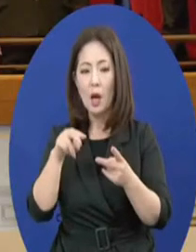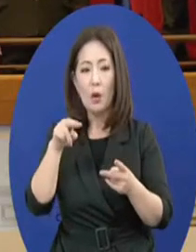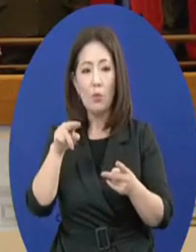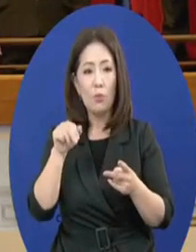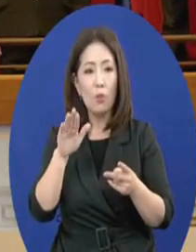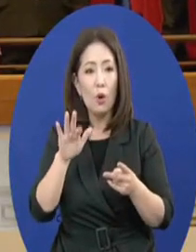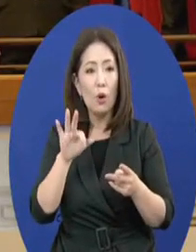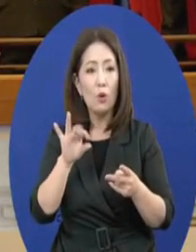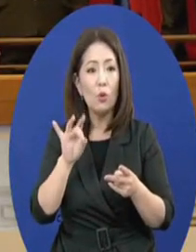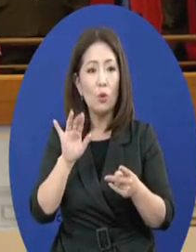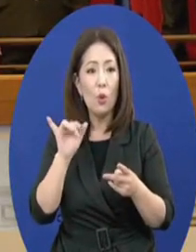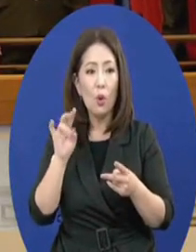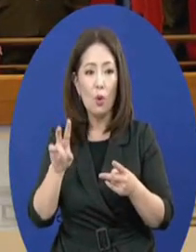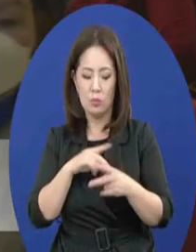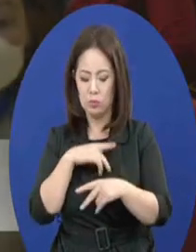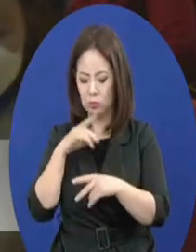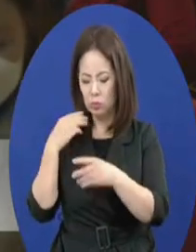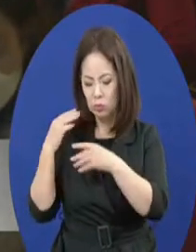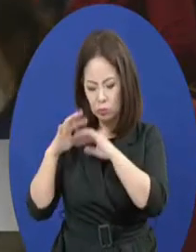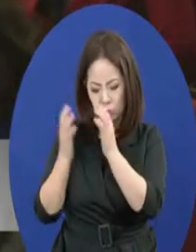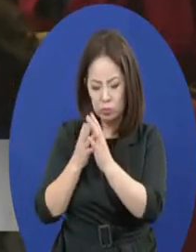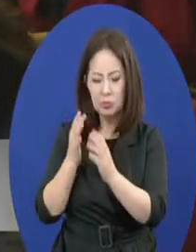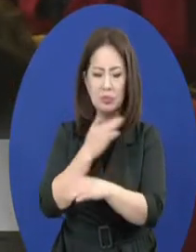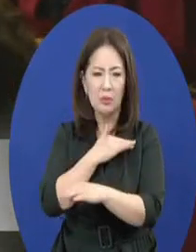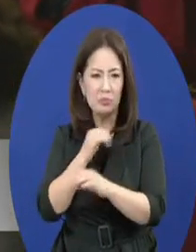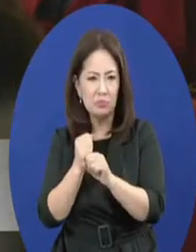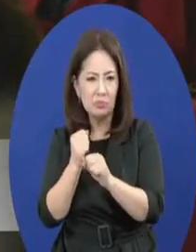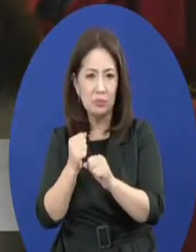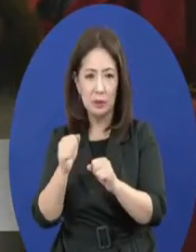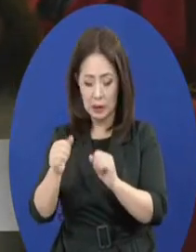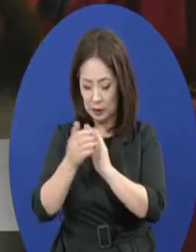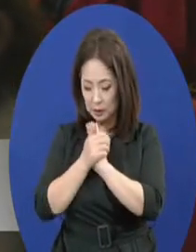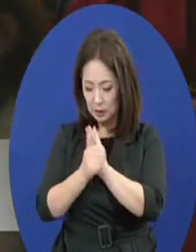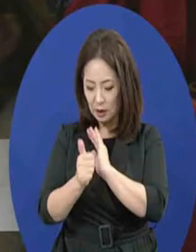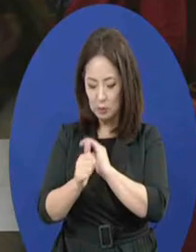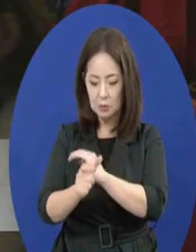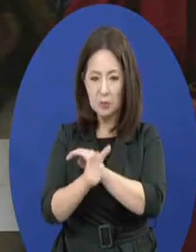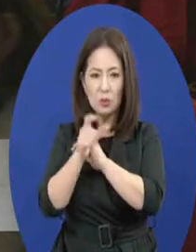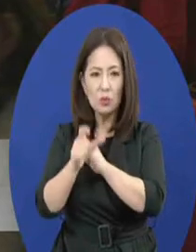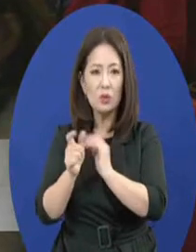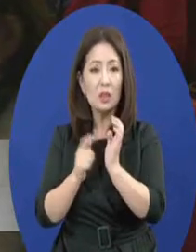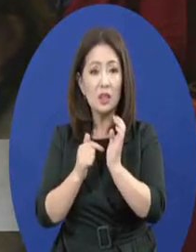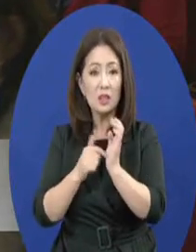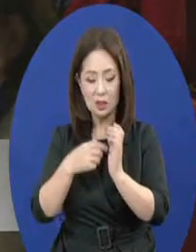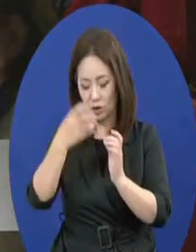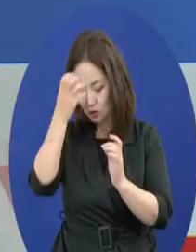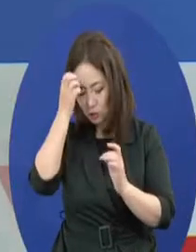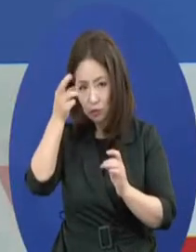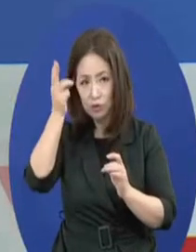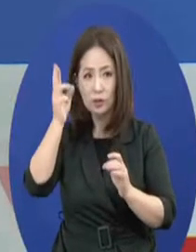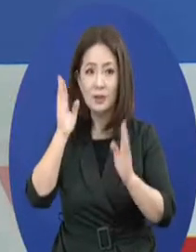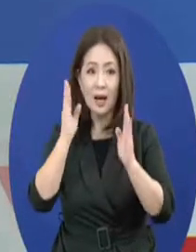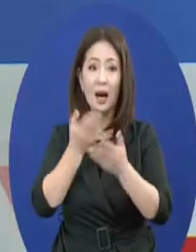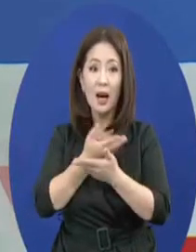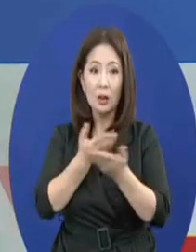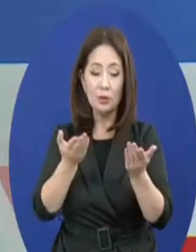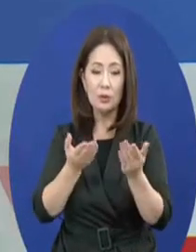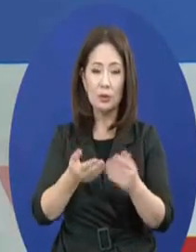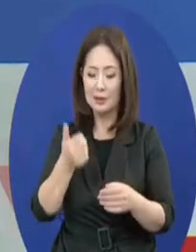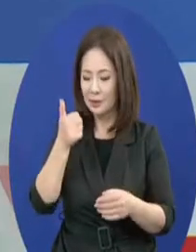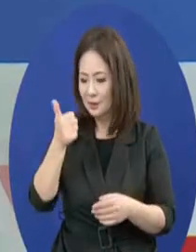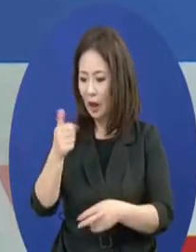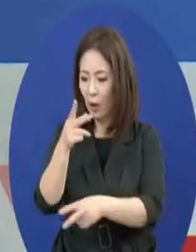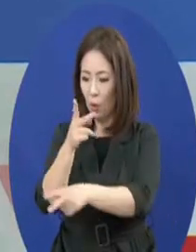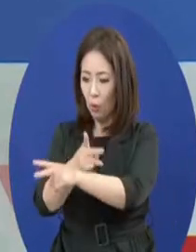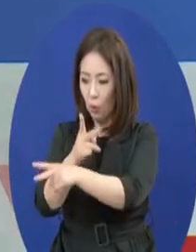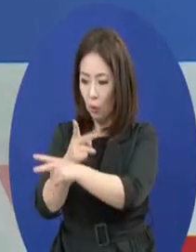Мөн энэ салбарт мэрэгсэн ёс зүйг бэхжүүлэх чадварлаг боловсон хүчин хэрэгтэйг төрийн тэргүүн өнөөдөр сануулсан. Хичнээн сан хууль